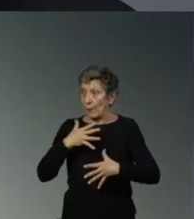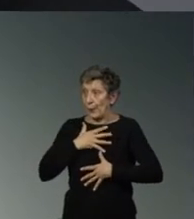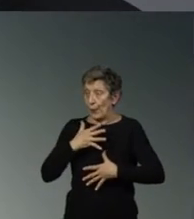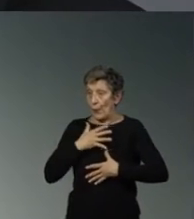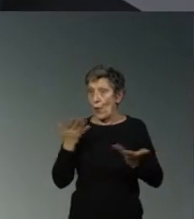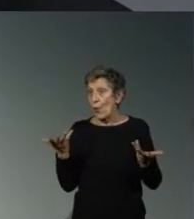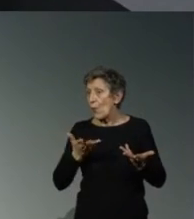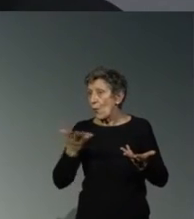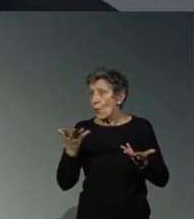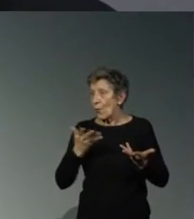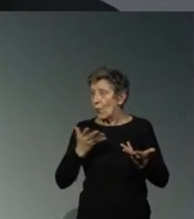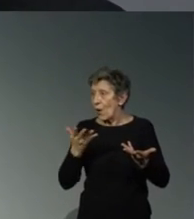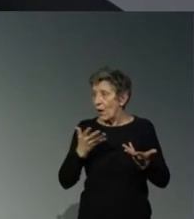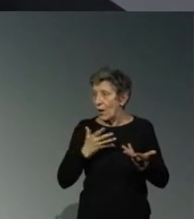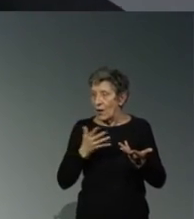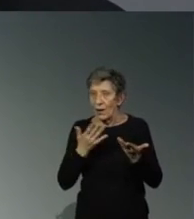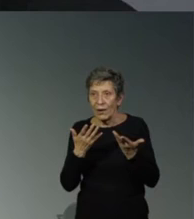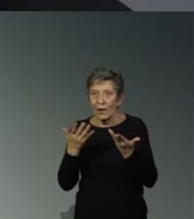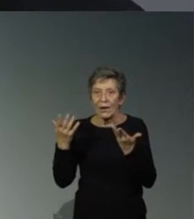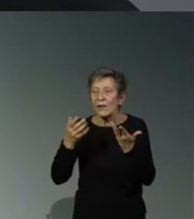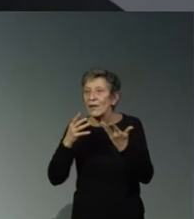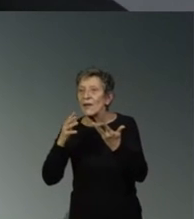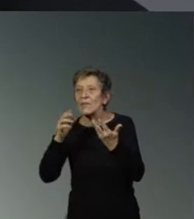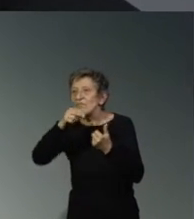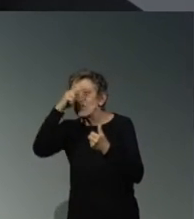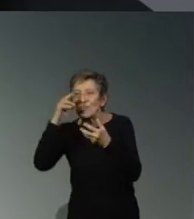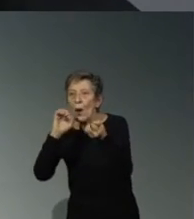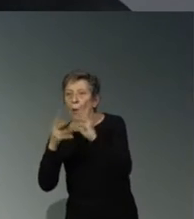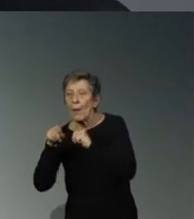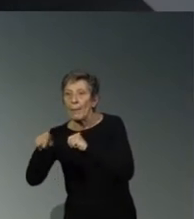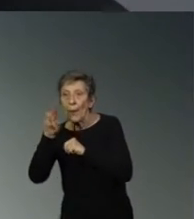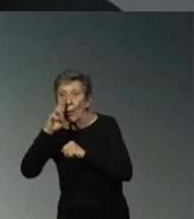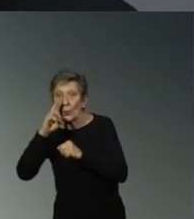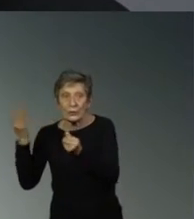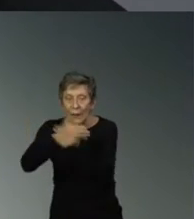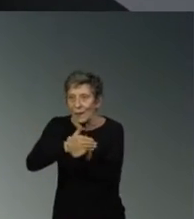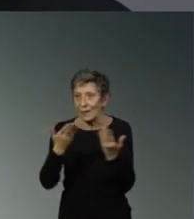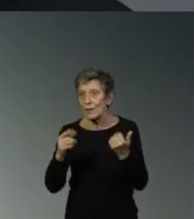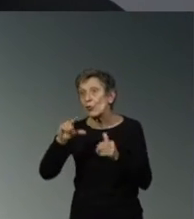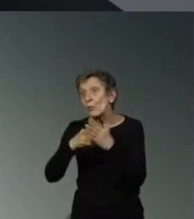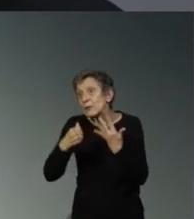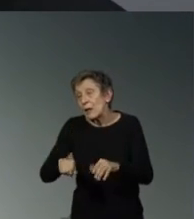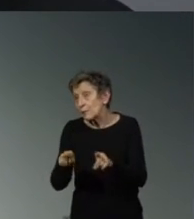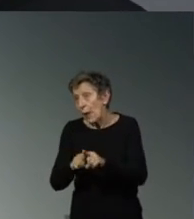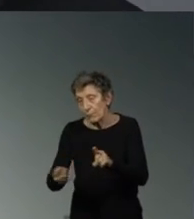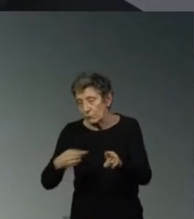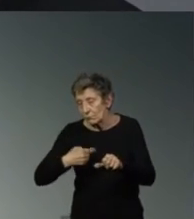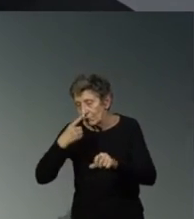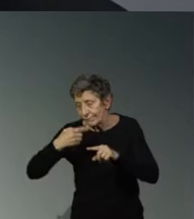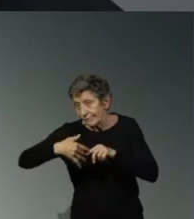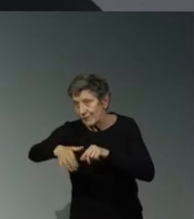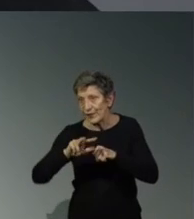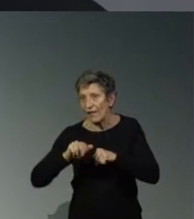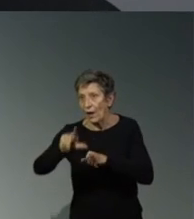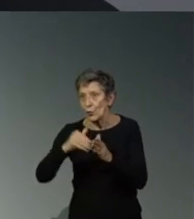l'interventionnisme du dark web russe fasse des siennes comme il l'a fait en 2016 et comme probablement il le fera en 2024 dans le cadre des élections